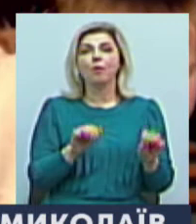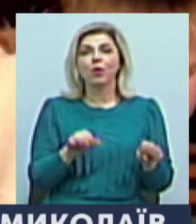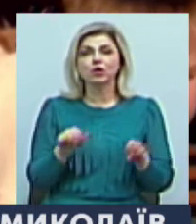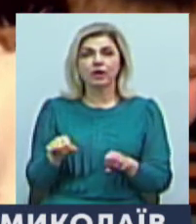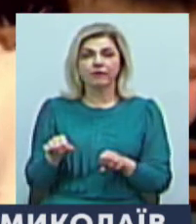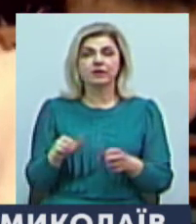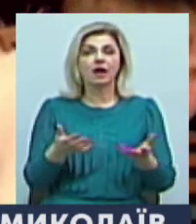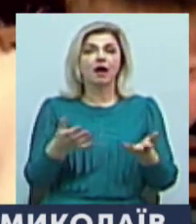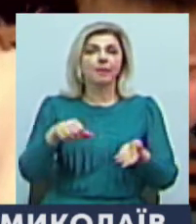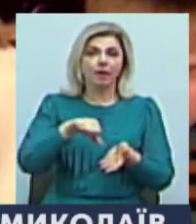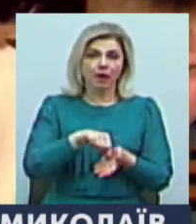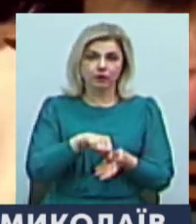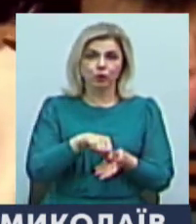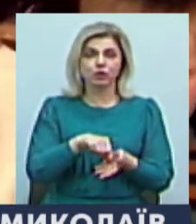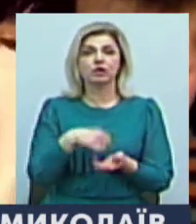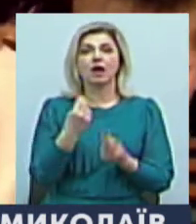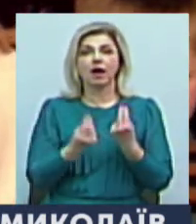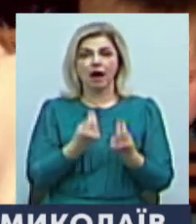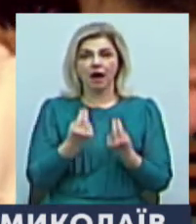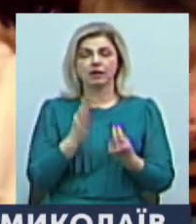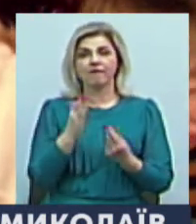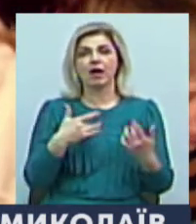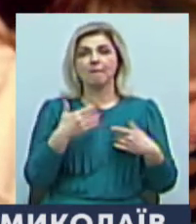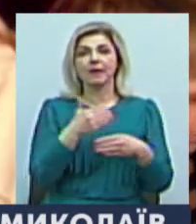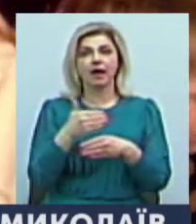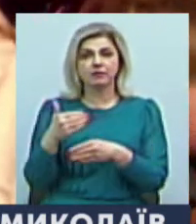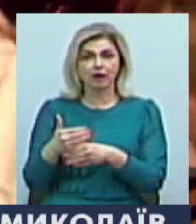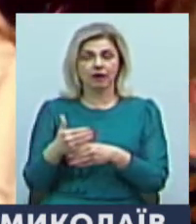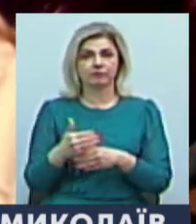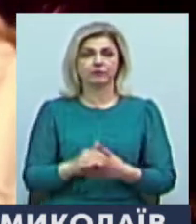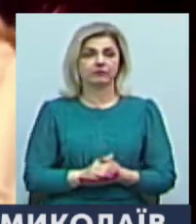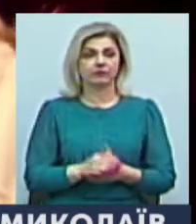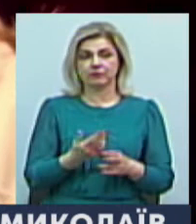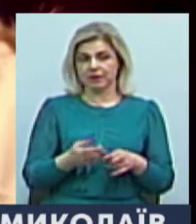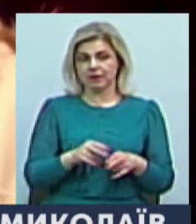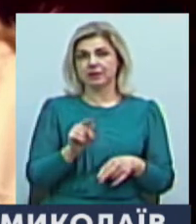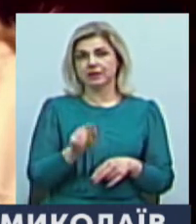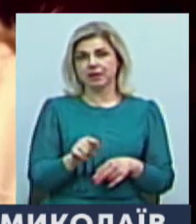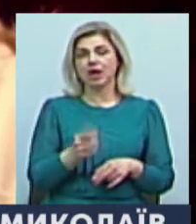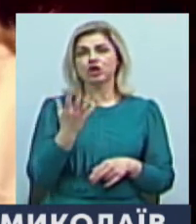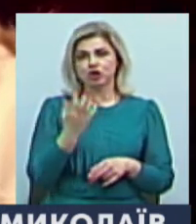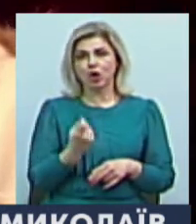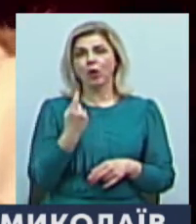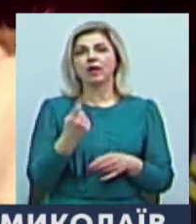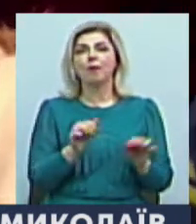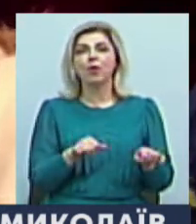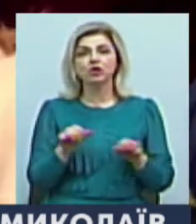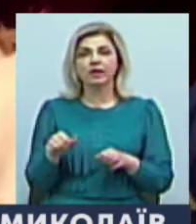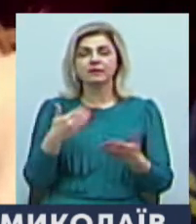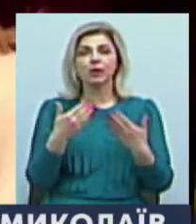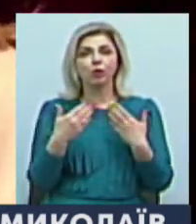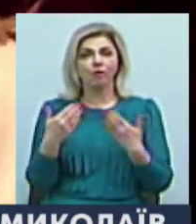Можливість приймати участь, грати у п'єсах, спектаклях – це ще одна можливість